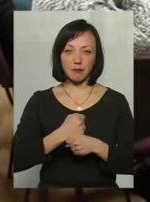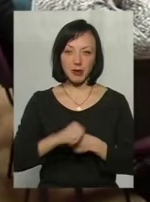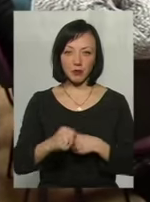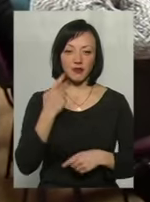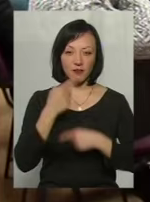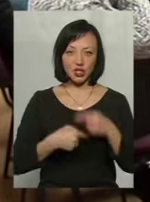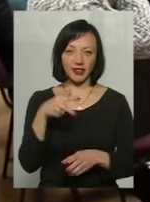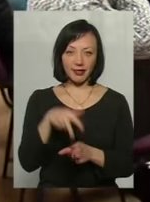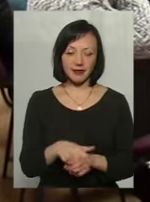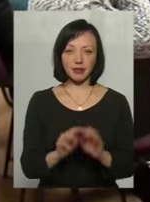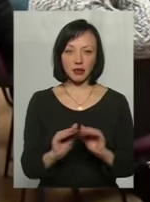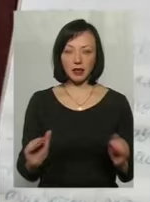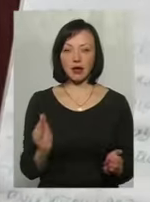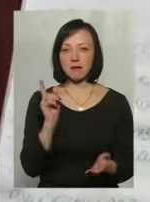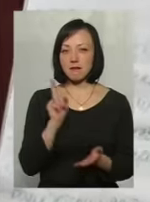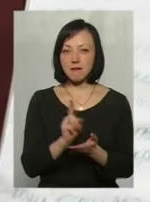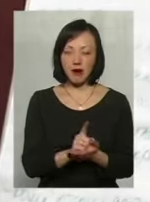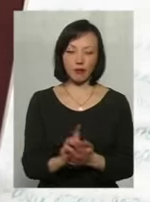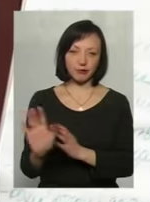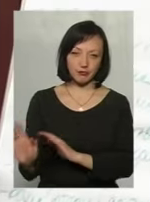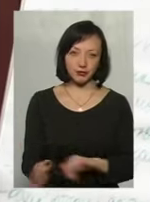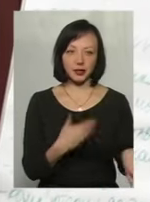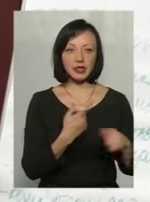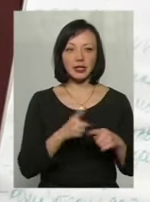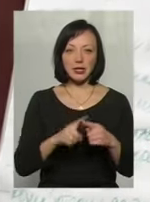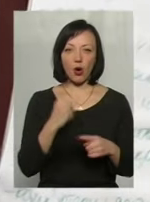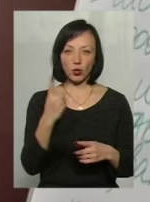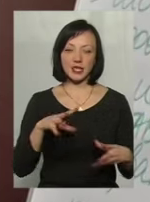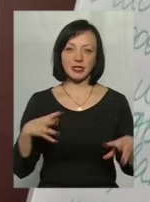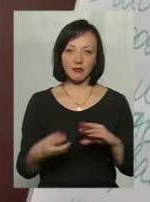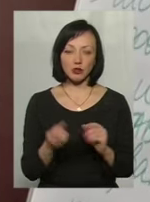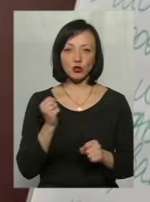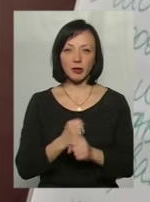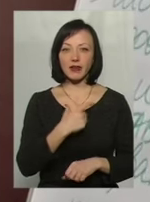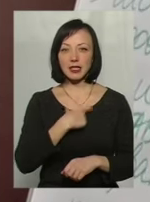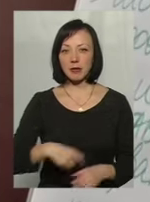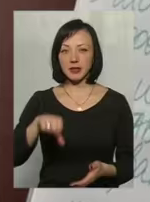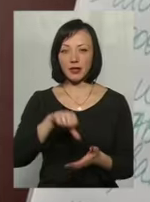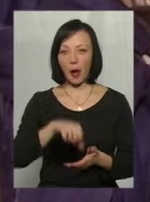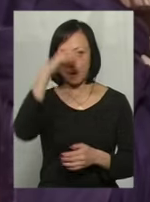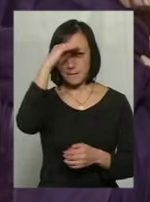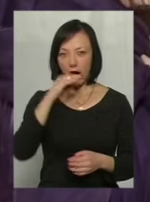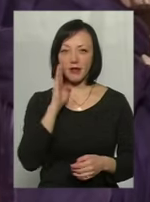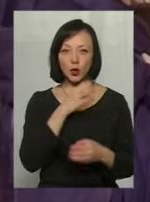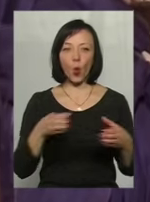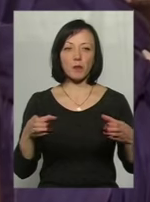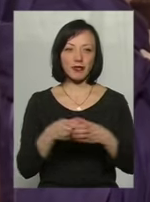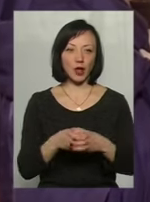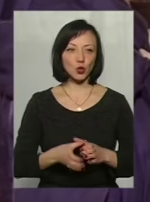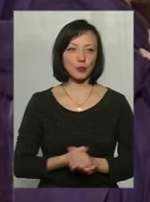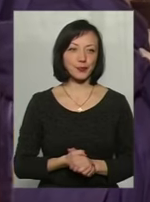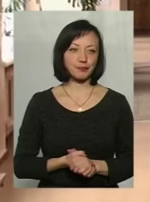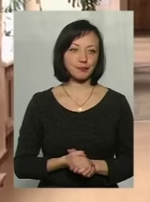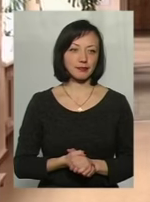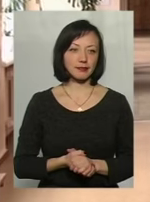вічний тиск на дітей мають канути у лету. Принаймні, це один з висновків, які зробив для себе представник батьківського комітету Олександр